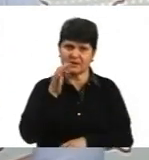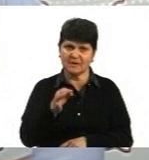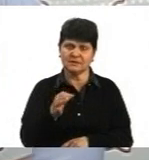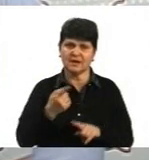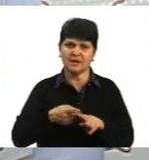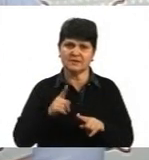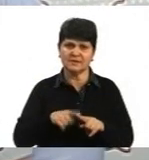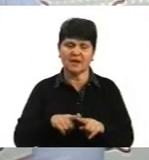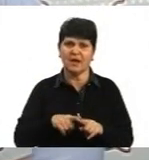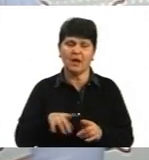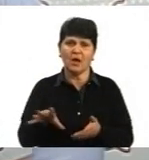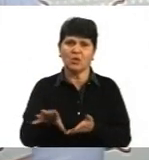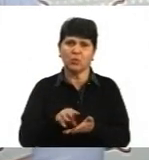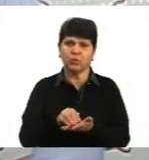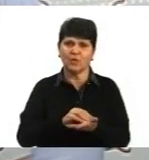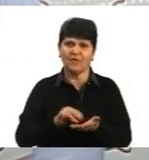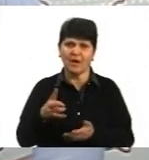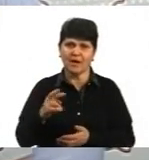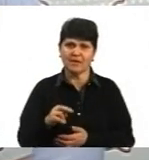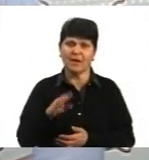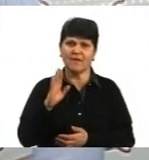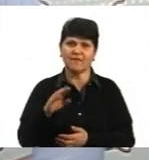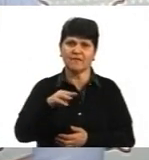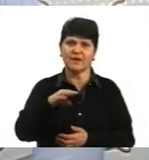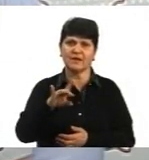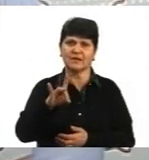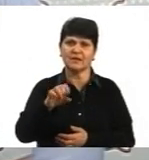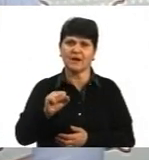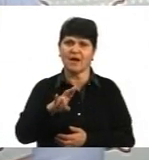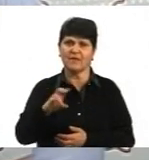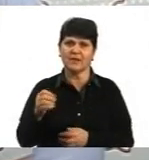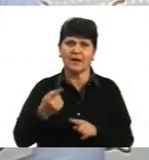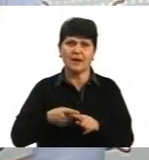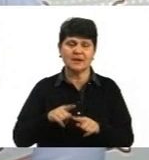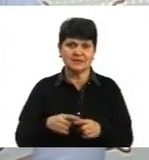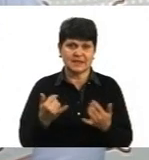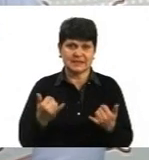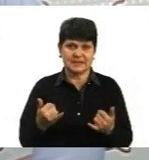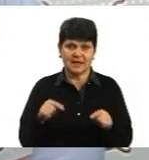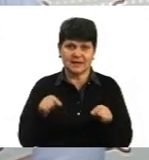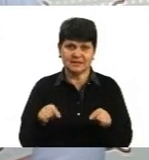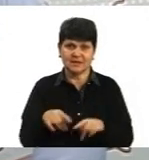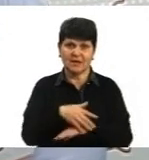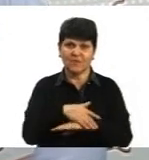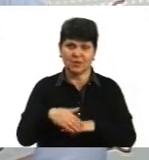якраз схеми координації роботи телефонних об'єктів по цих вулицях, про яких ми зараз з вами обсуждаємо. Це